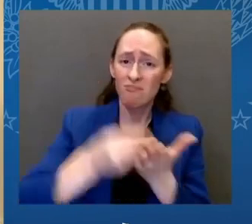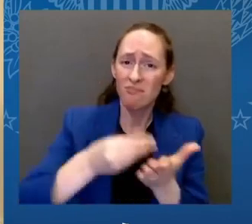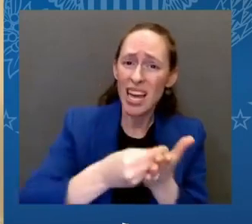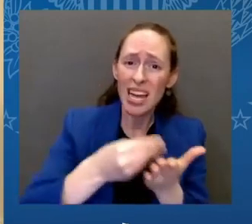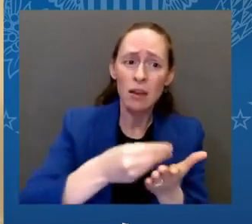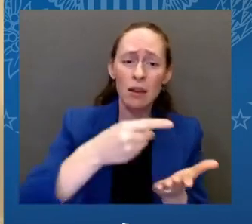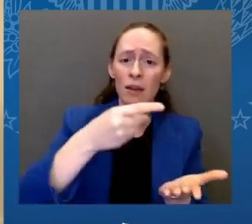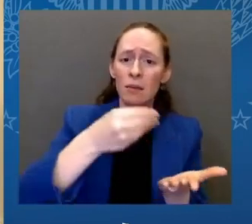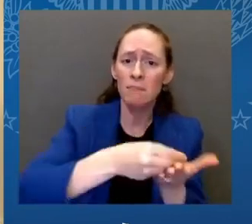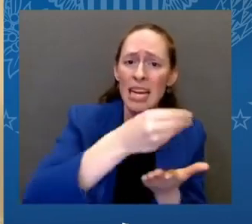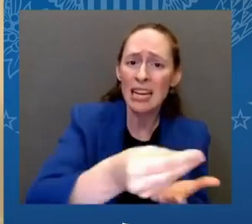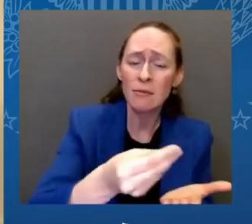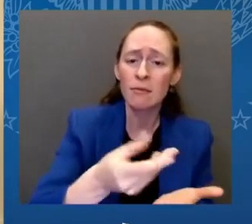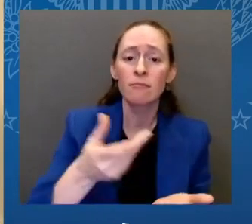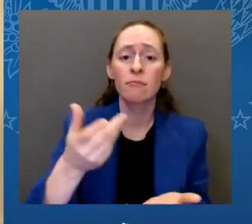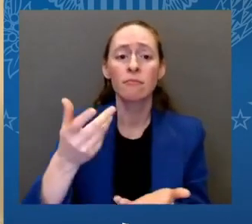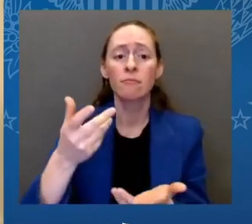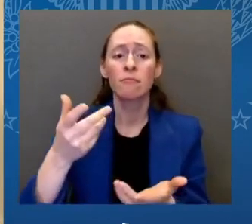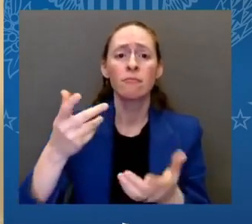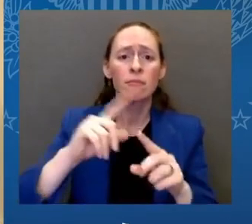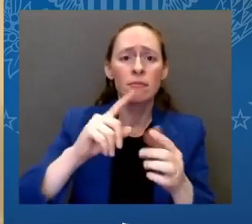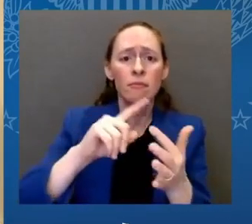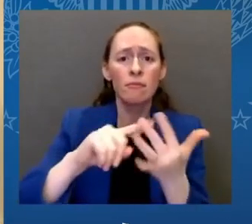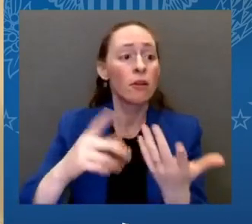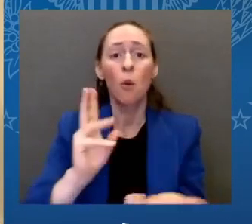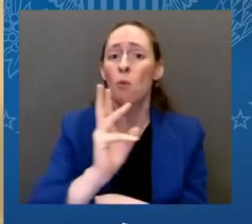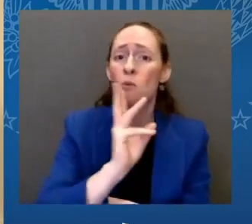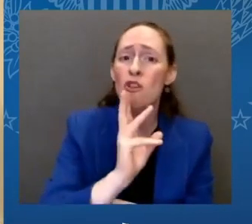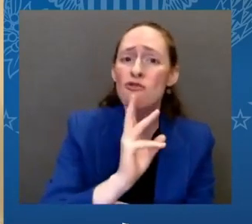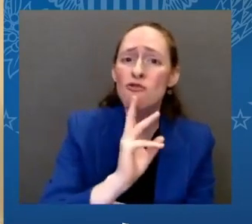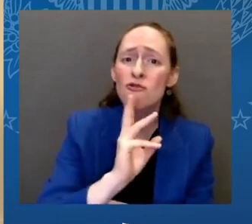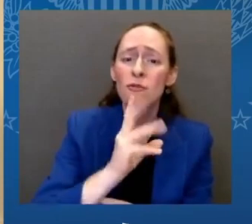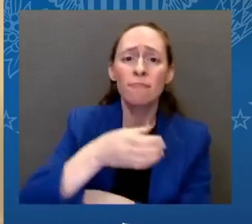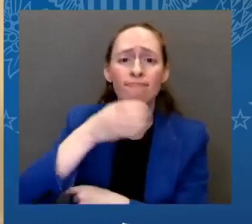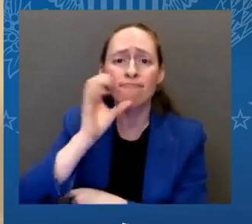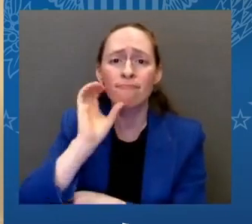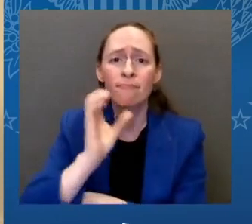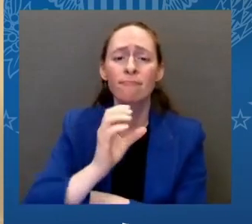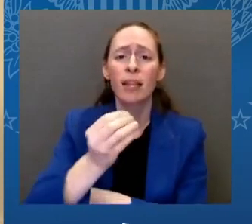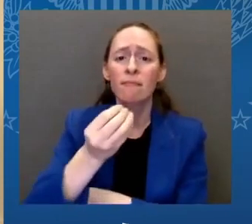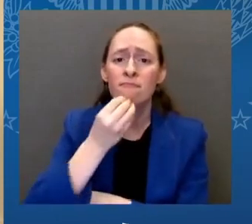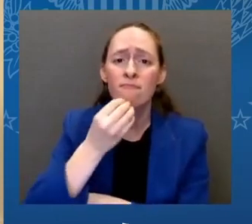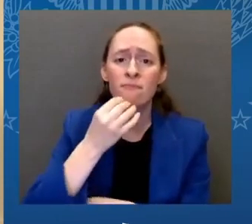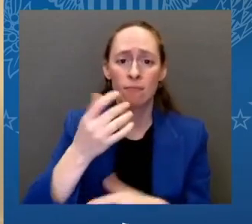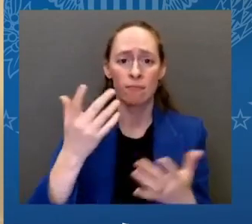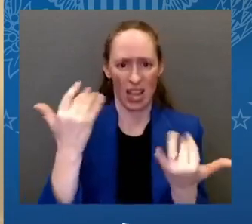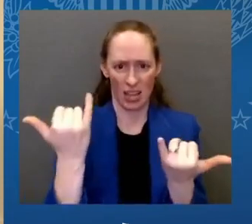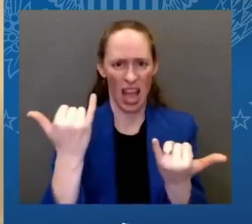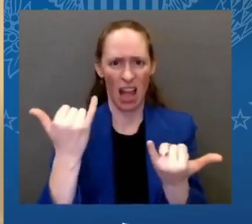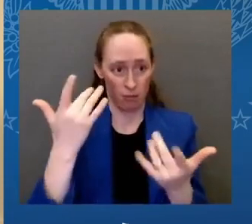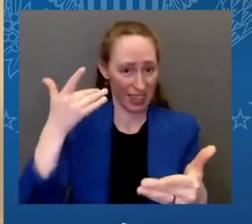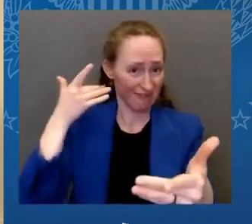фінансовій допомозі України, яка забезпечить питну воду, продукти харчування,